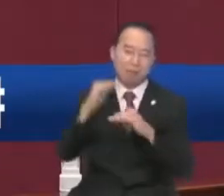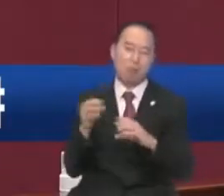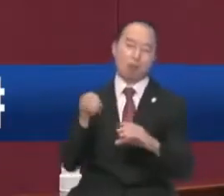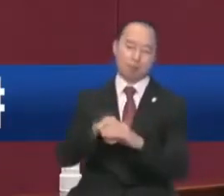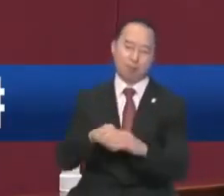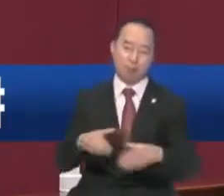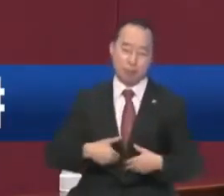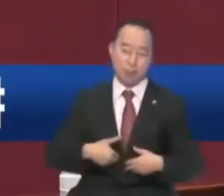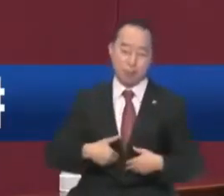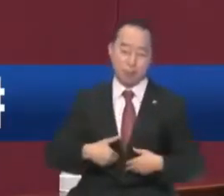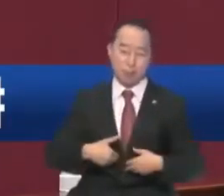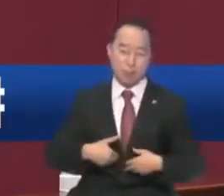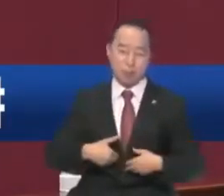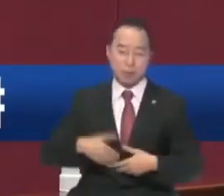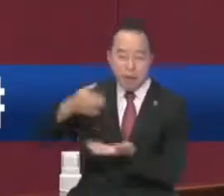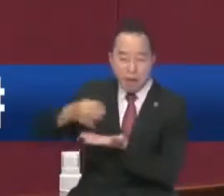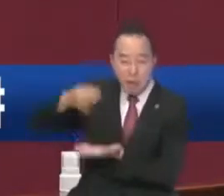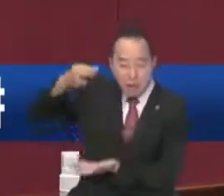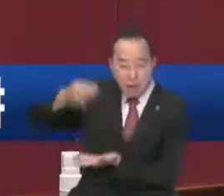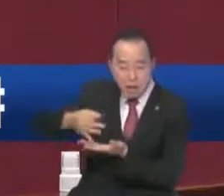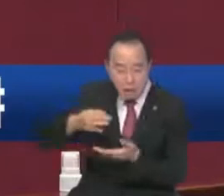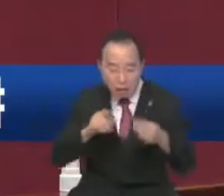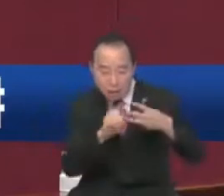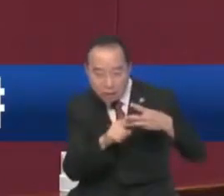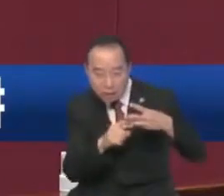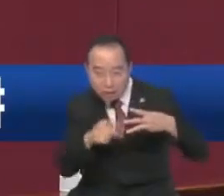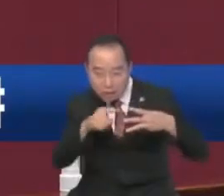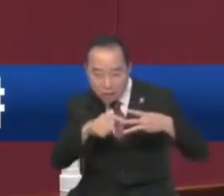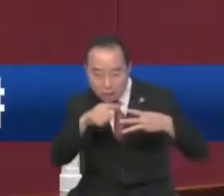방역 단계와 기간에 따라 정하면 될 것입니다.